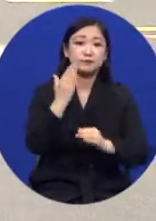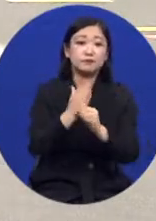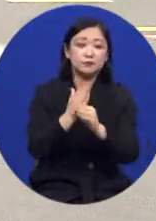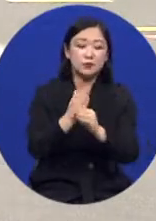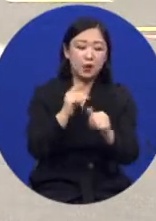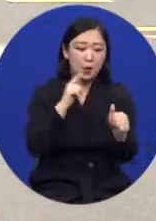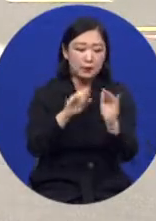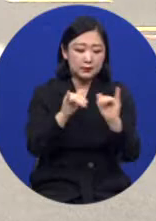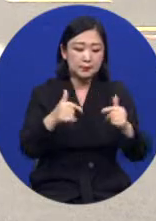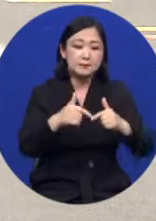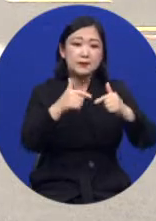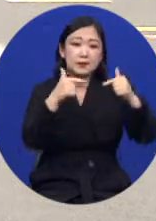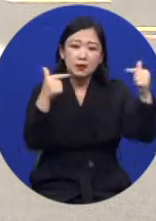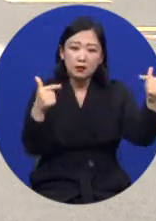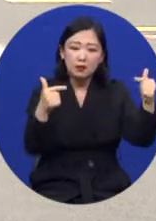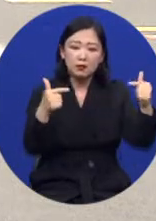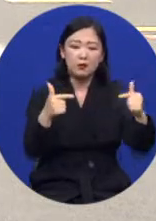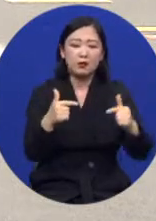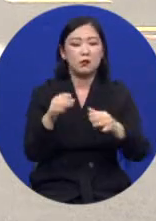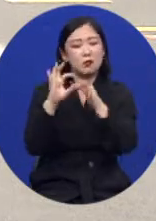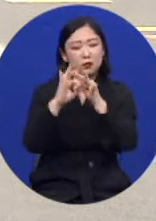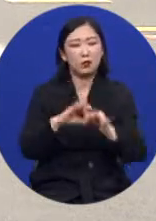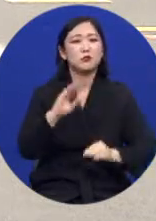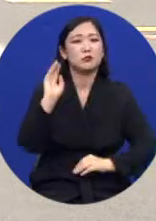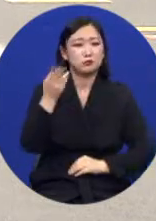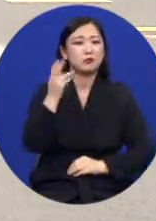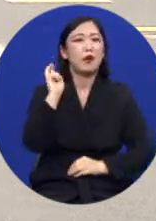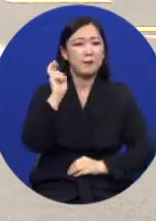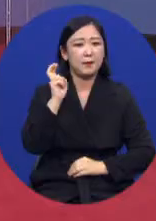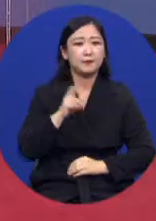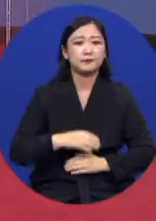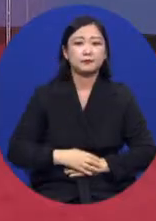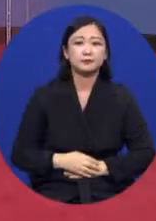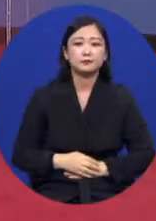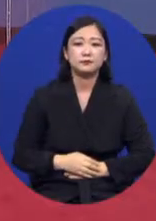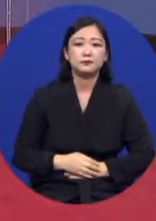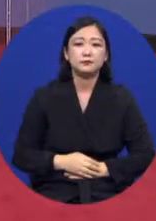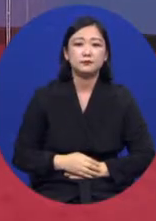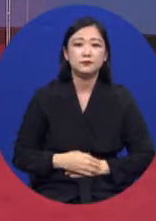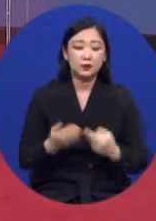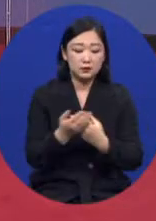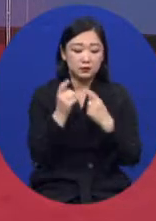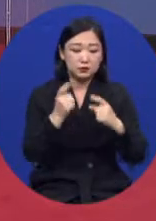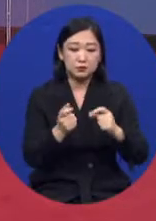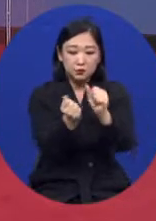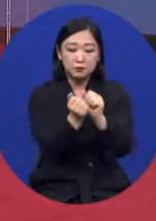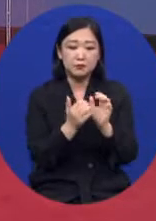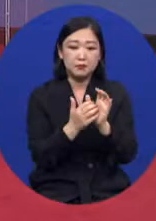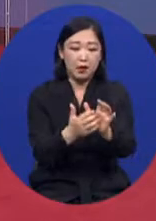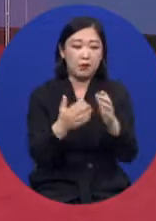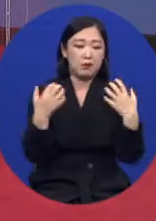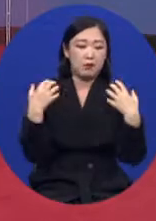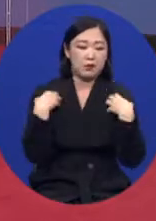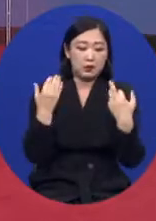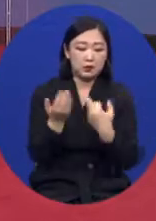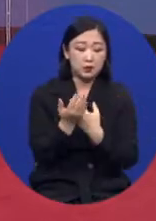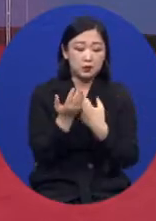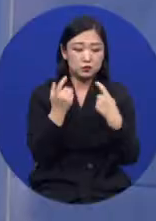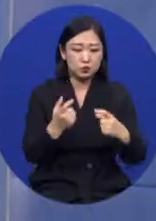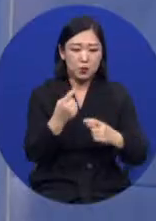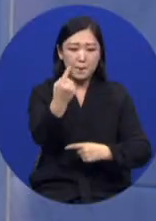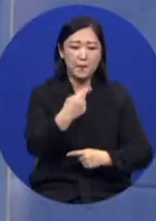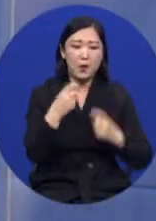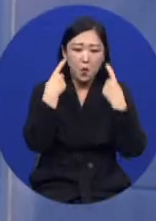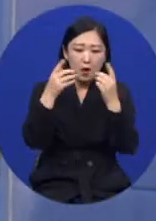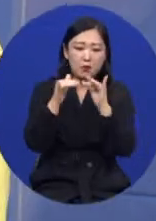이런 확진자 증가세는 당분간 계속될 것으로 보입니다. 제주도 방역당국은 최근 제주를 찾는